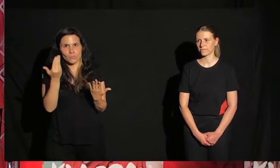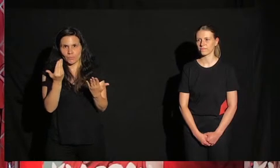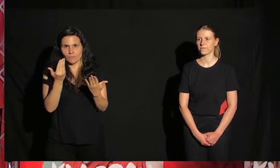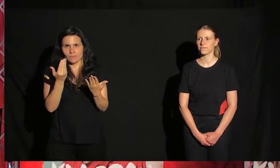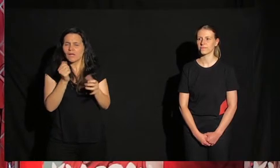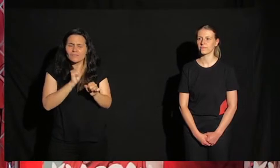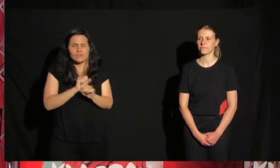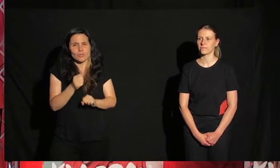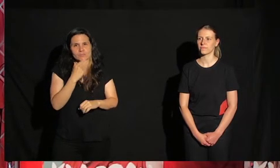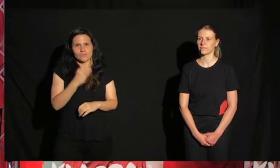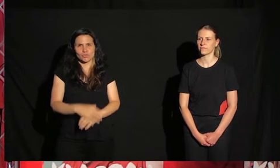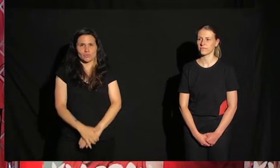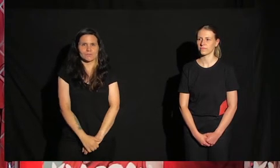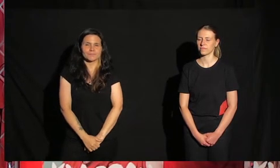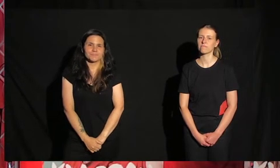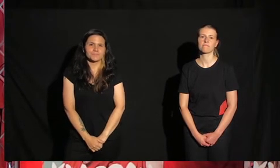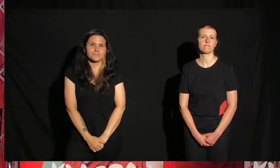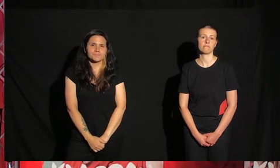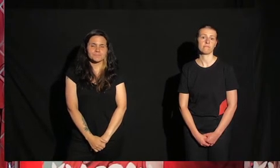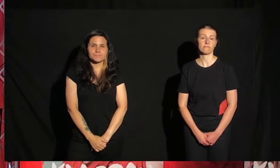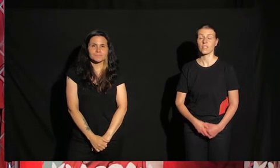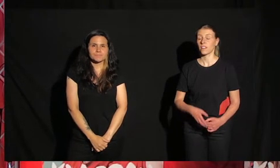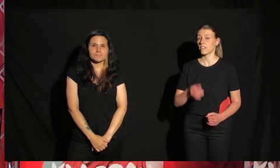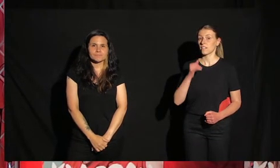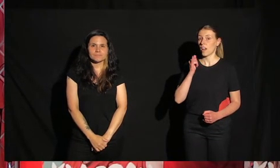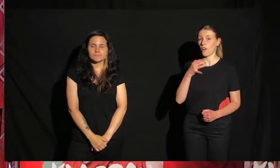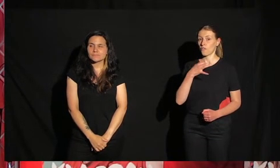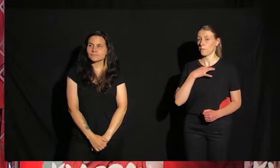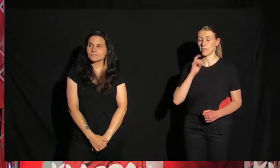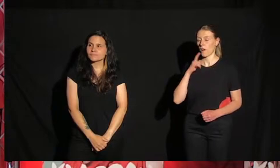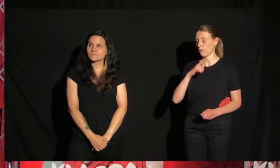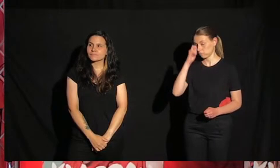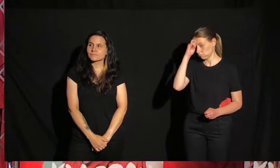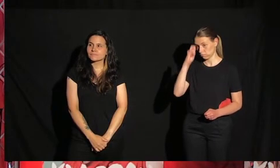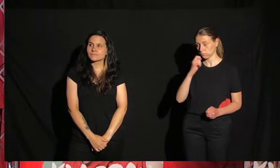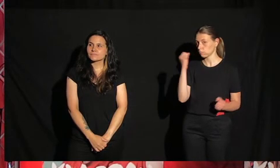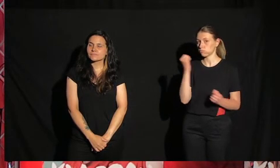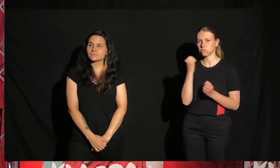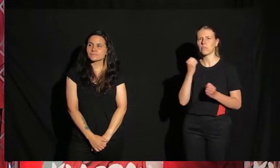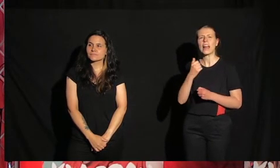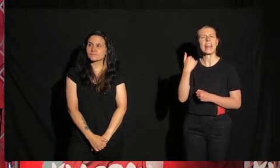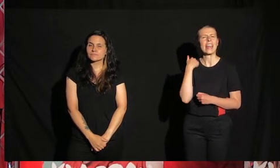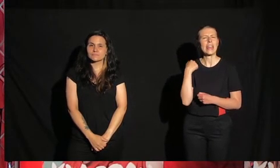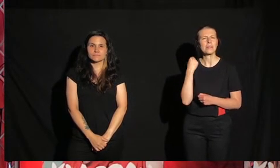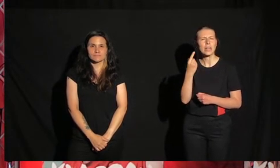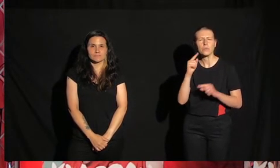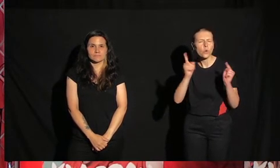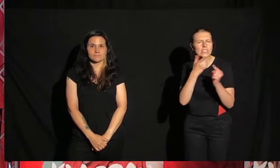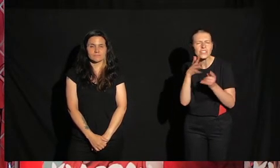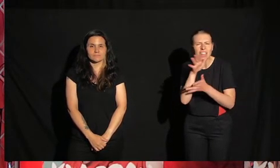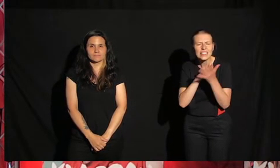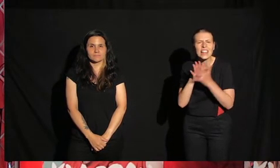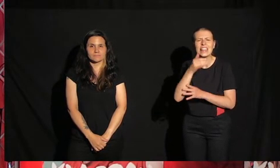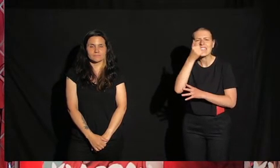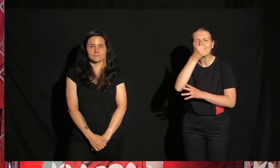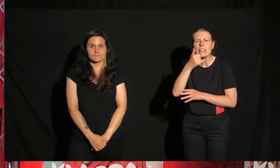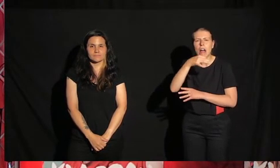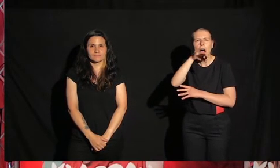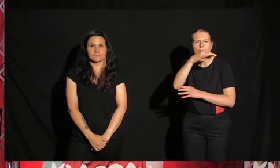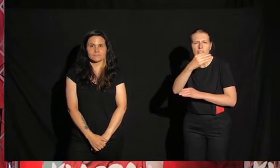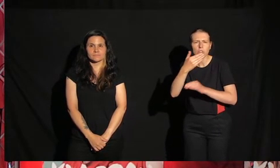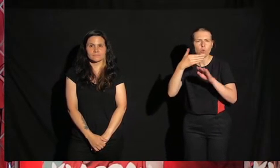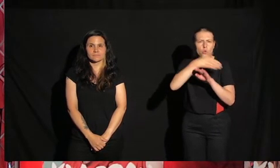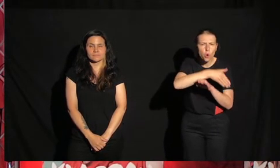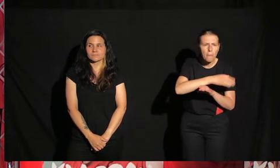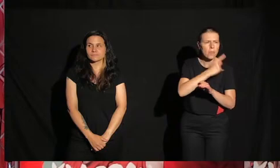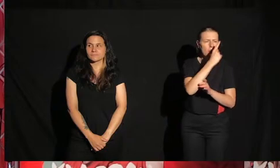das finde ich auch ganz erstaunlich. Du hast es eben so ganz kurz erwähnt, dass alle einzeln, wie habt ihr das gemacht, dass ihr das dann